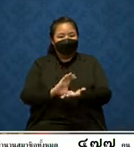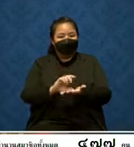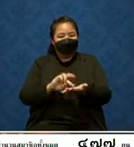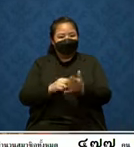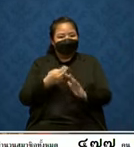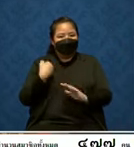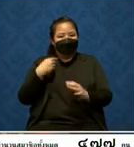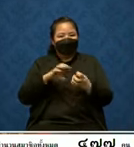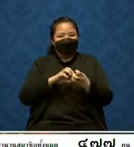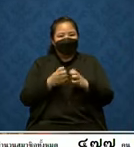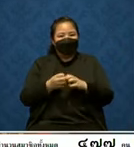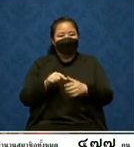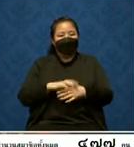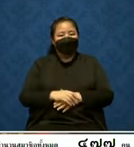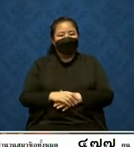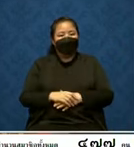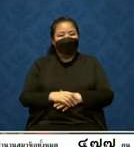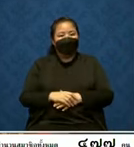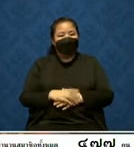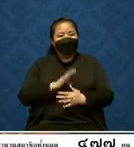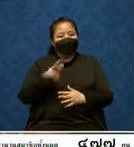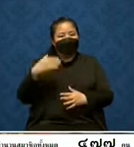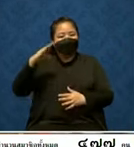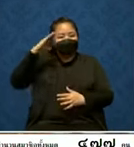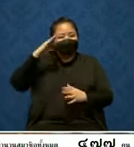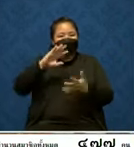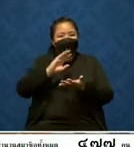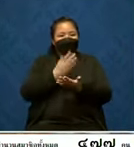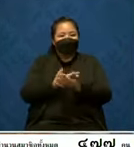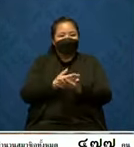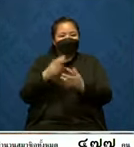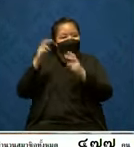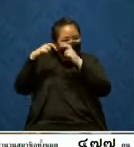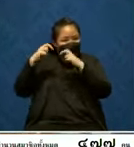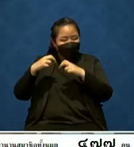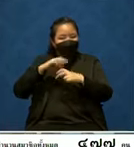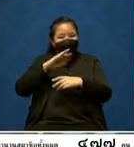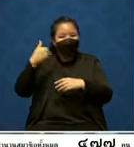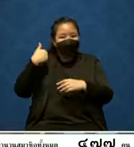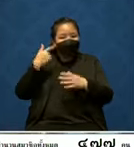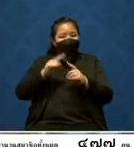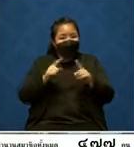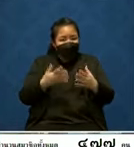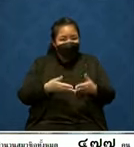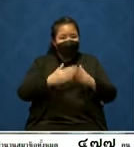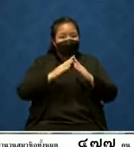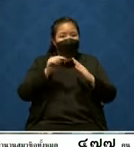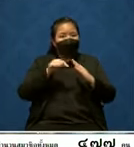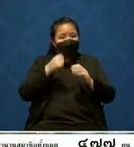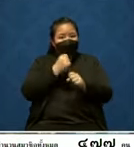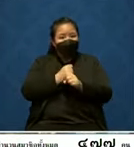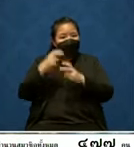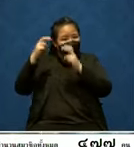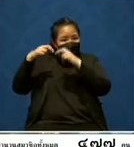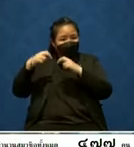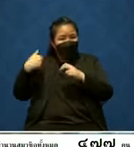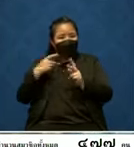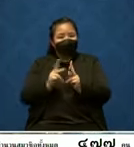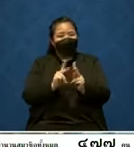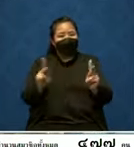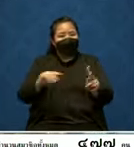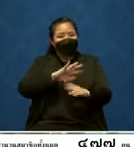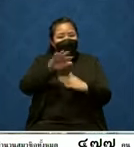ซ้อนกันการวิจัยต่างๆก็กองทัพก็มีอยู่แล้วมากมายแต่ก็ยังจะมาตั้งสถาบันเพื่อวิจัยอีกกรรมการต่างๆทั้งหลาย